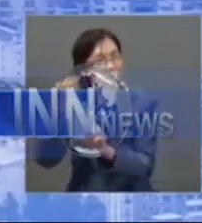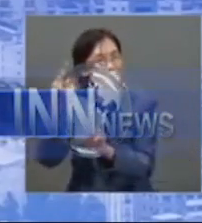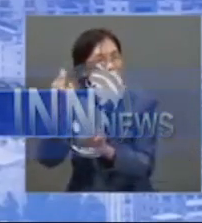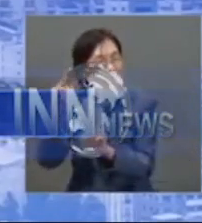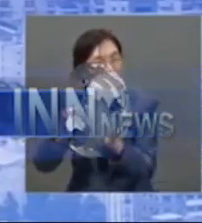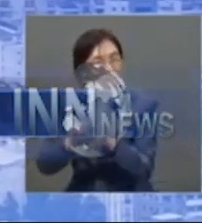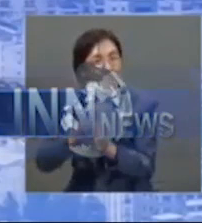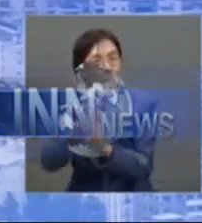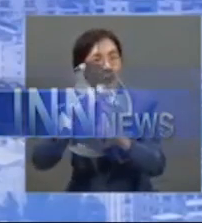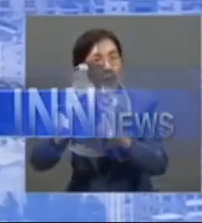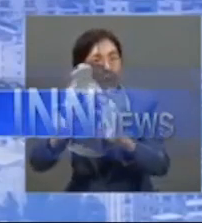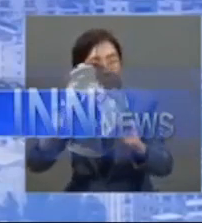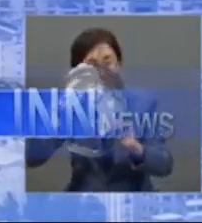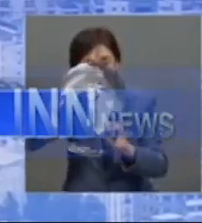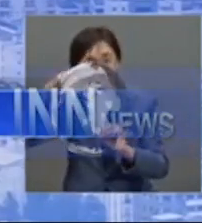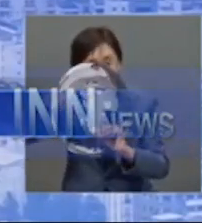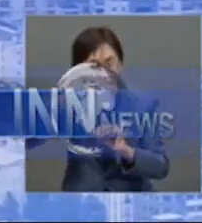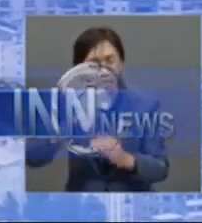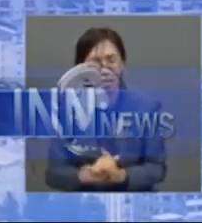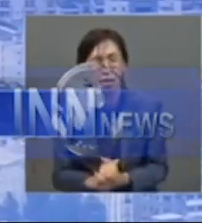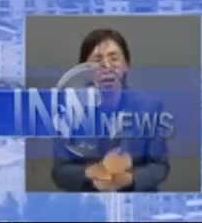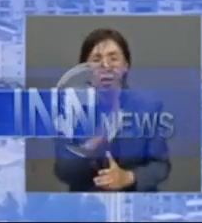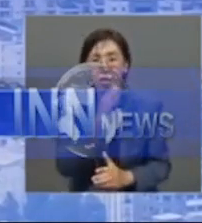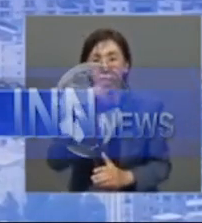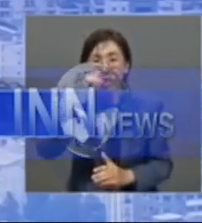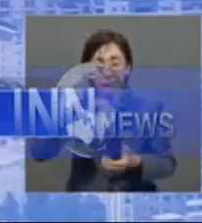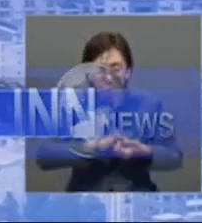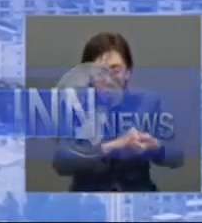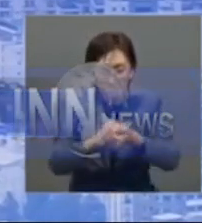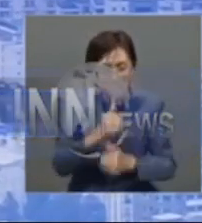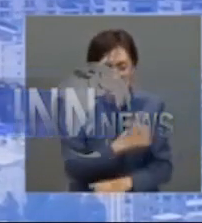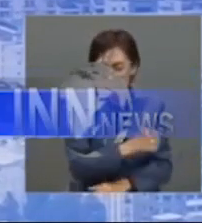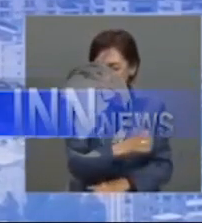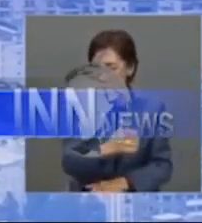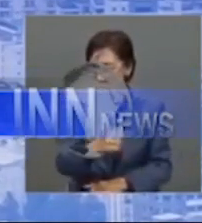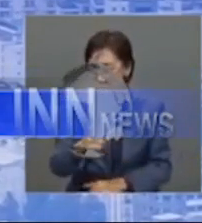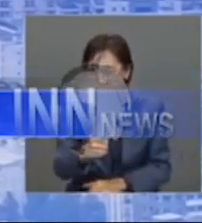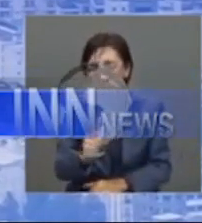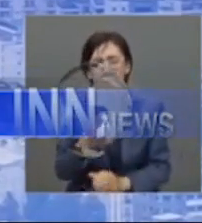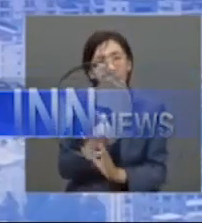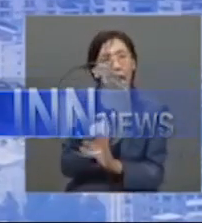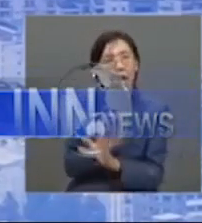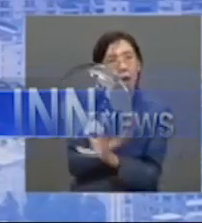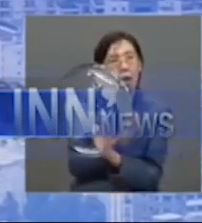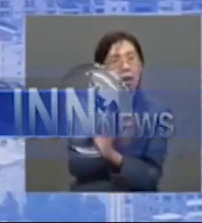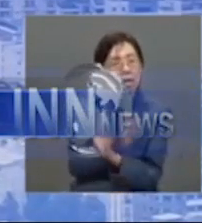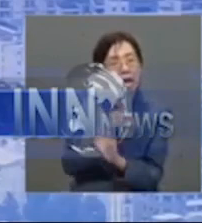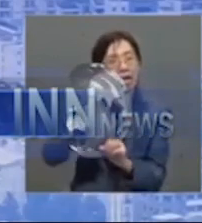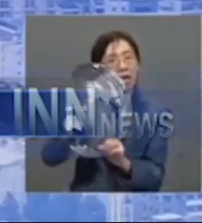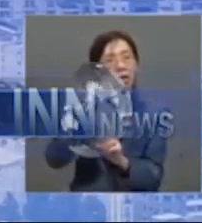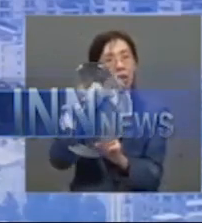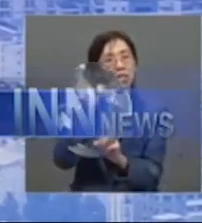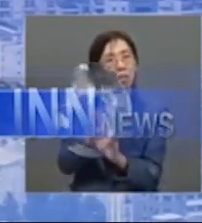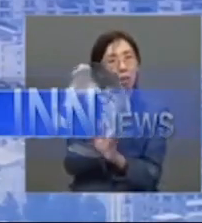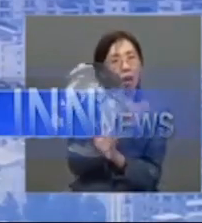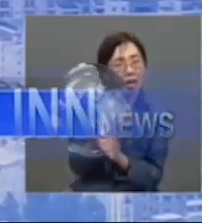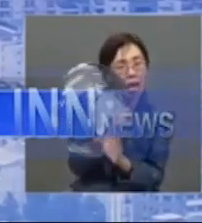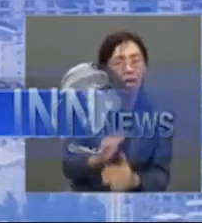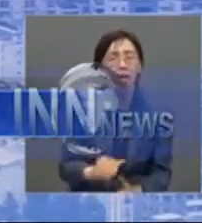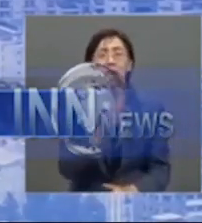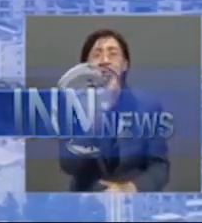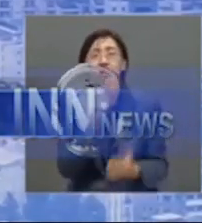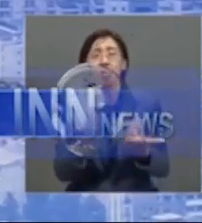ลปฏิบัติไปจนถึงวันที่30เมษายนยังคงมีผลบังคับใช้ต่อไปจนกว่าจะมีคำสั่งเปลี่ยนแปลงค่ะ